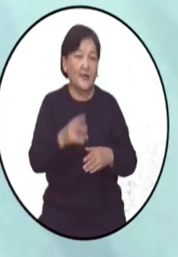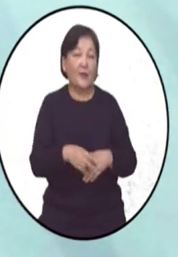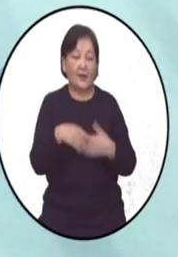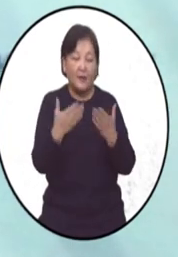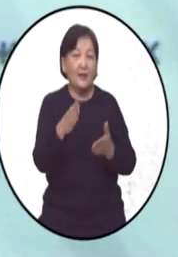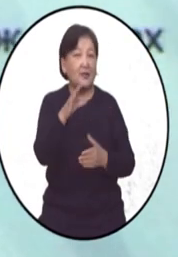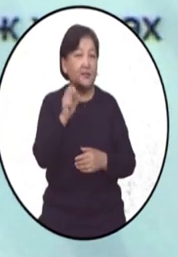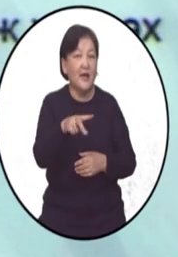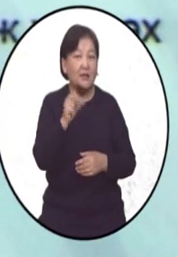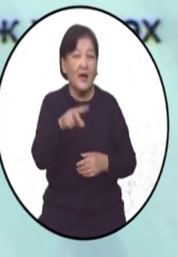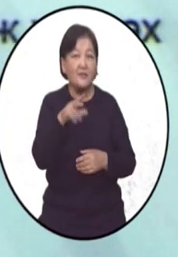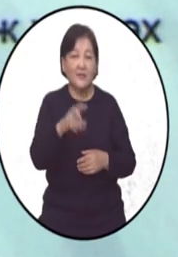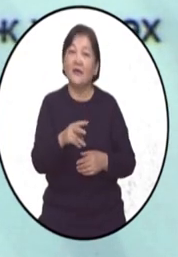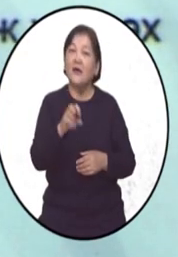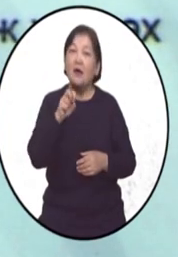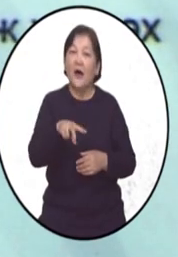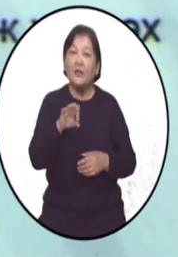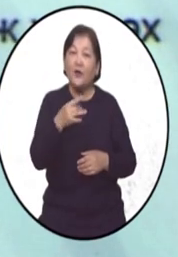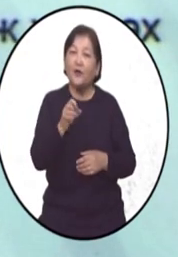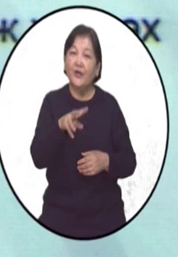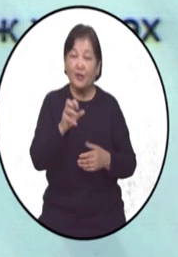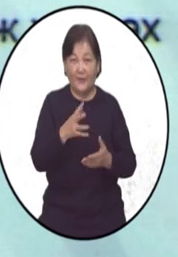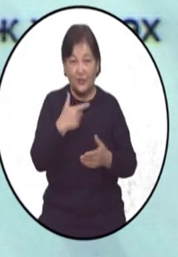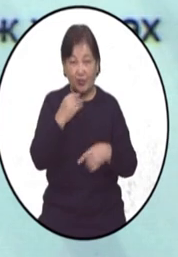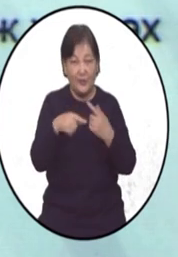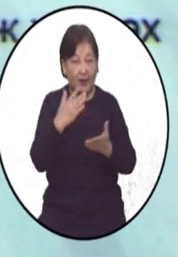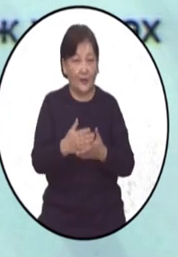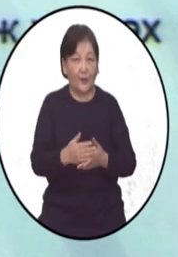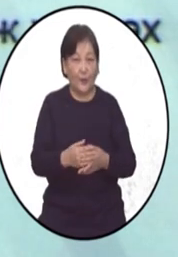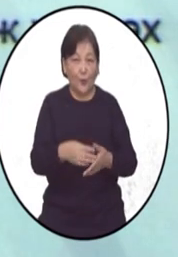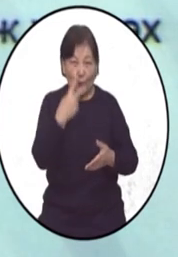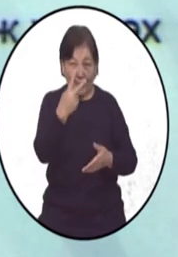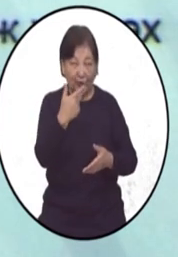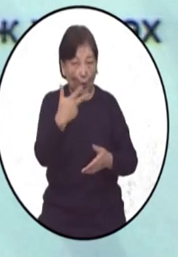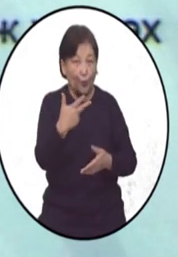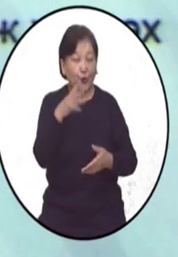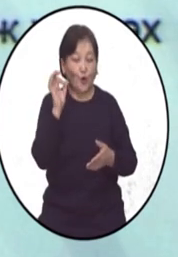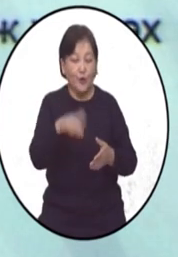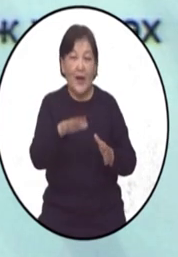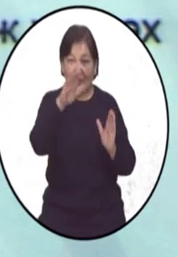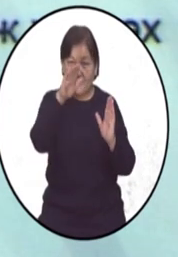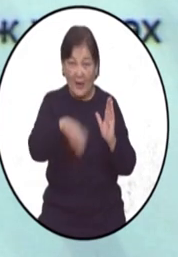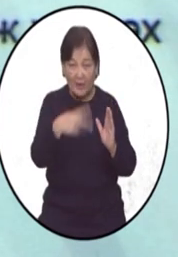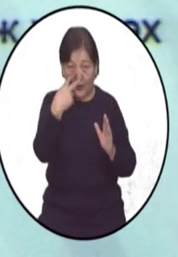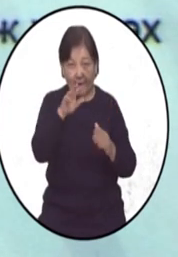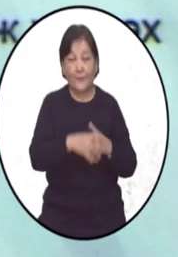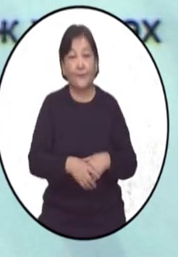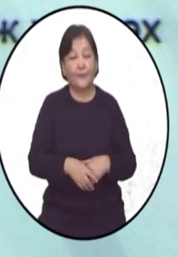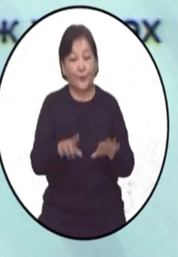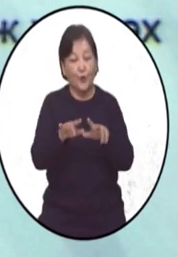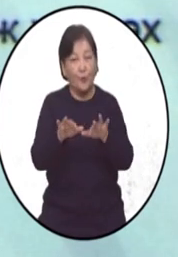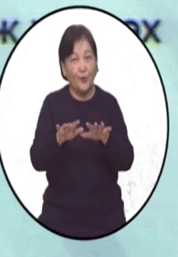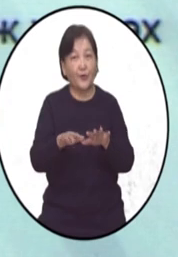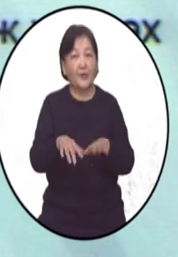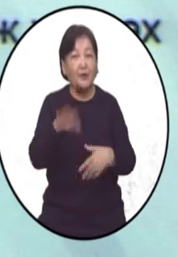гэдэг. За салаасан алгоритмын жишээ бодлого байна. За өгдсөн 3 тооны багыг олж хэвлэх. Тэгэхээр компьютерт бол ямар ч 3